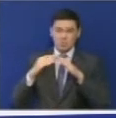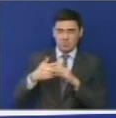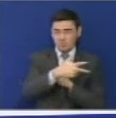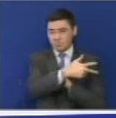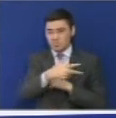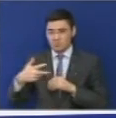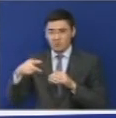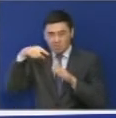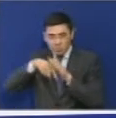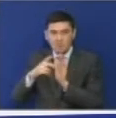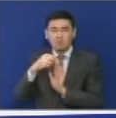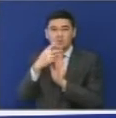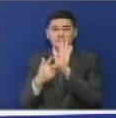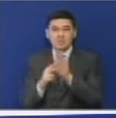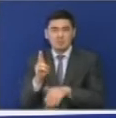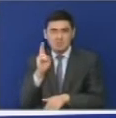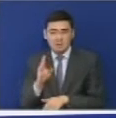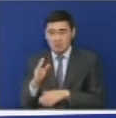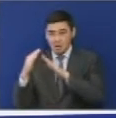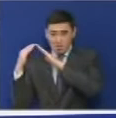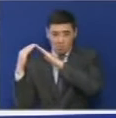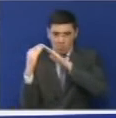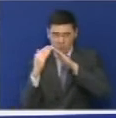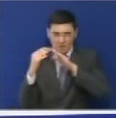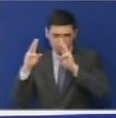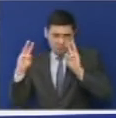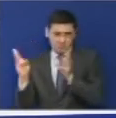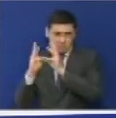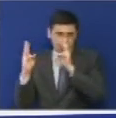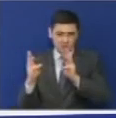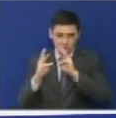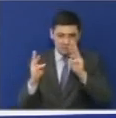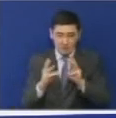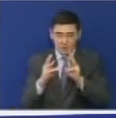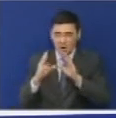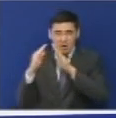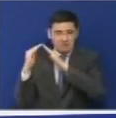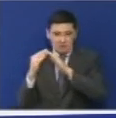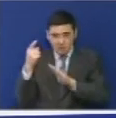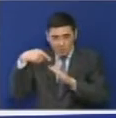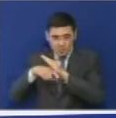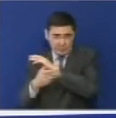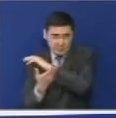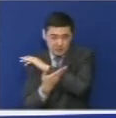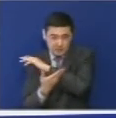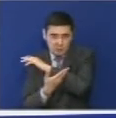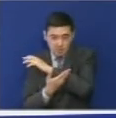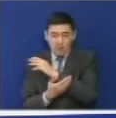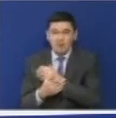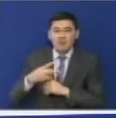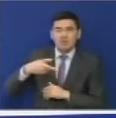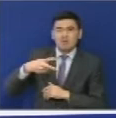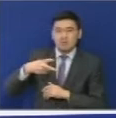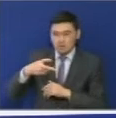2 қабатты тұрғын үйдің шатыры отқа оранған. Шатыр жабындысының ағаш құрылымдарының жануынан үйдің 2-ші